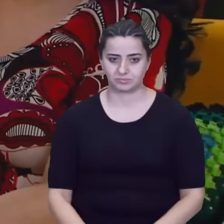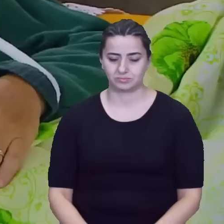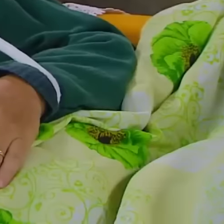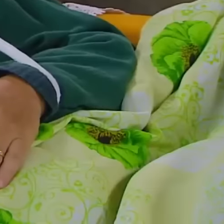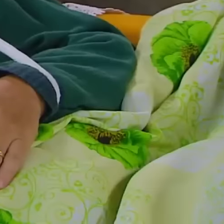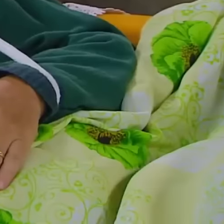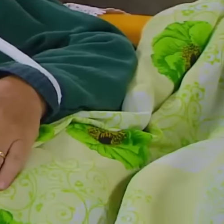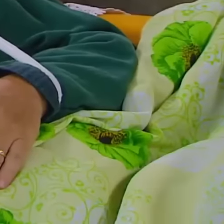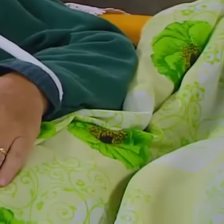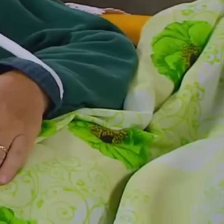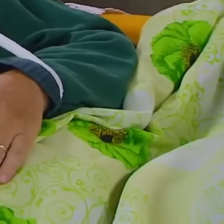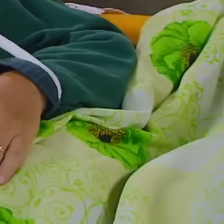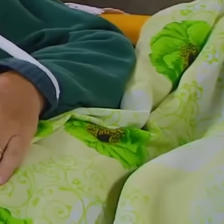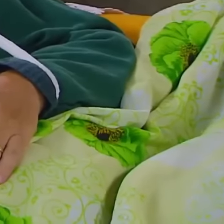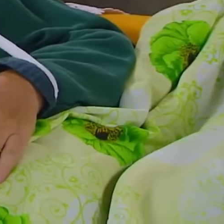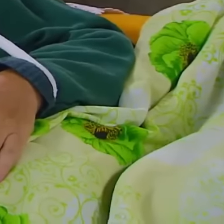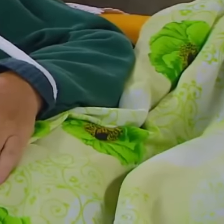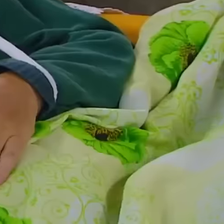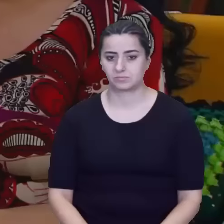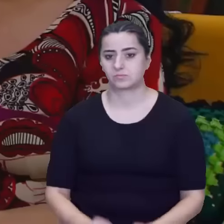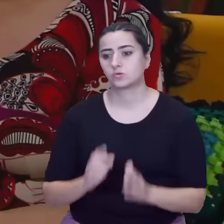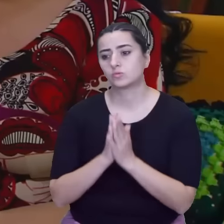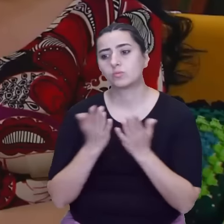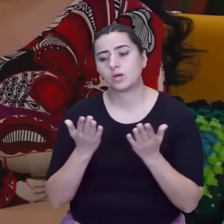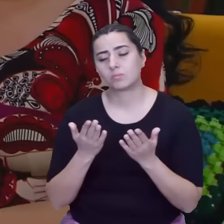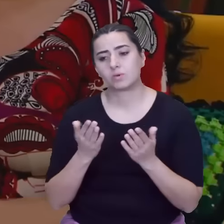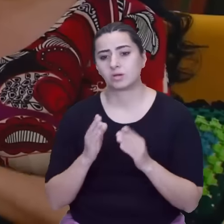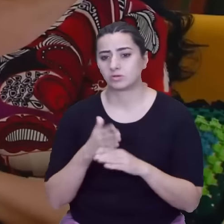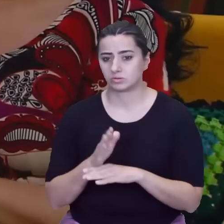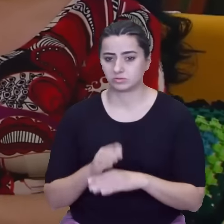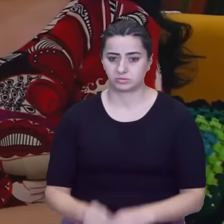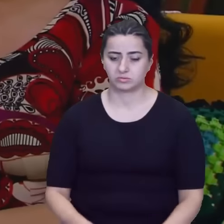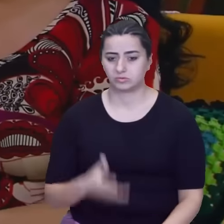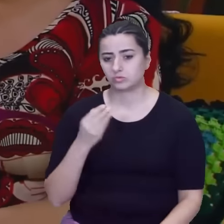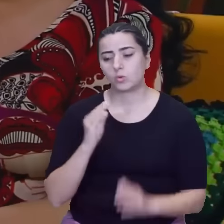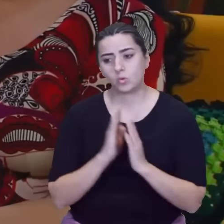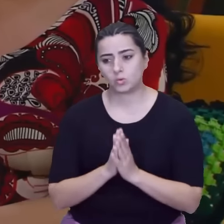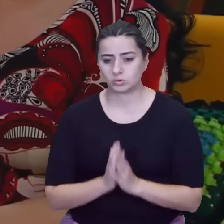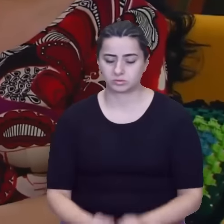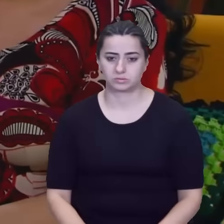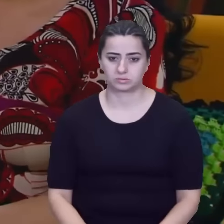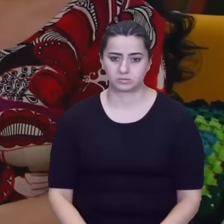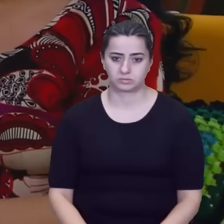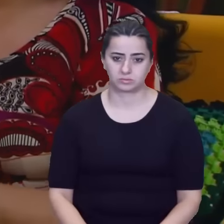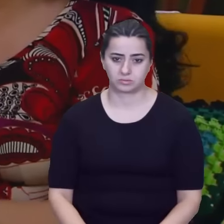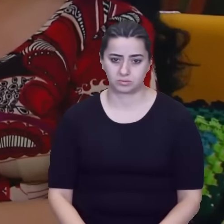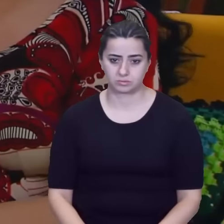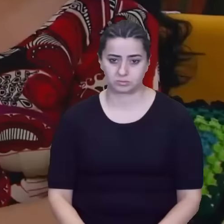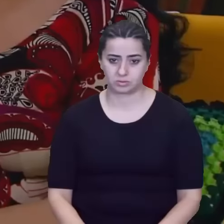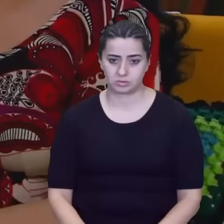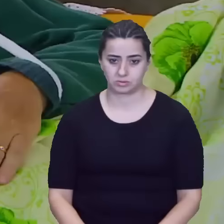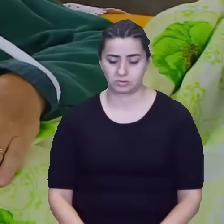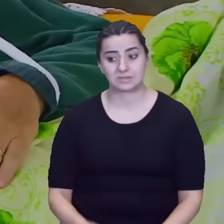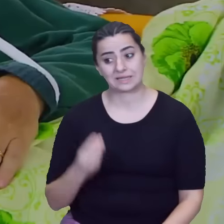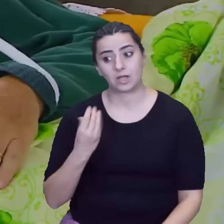onu bize. Ay gerçekten kusurumuza bakmayın Rukiye abla ya. Çok özür dileriz. Ama bir bakıma da